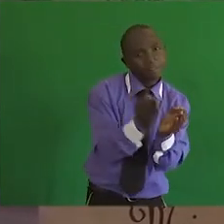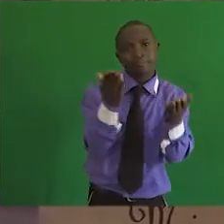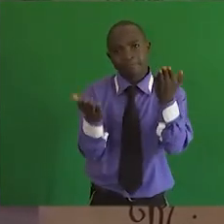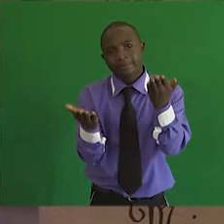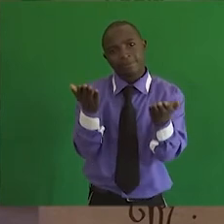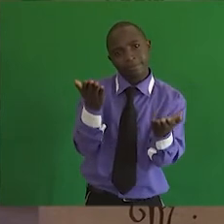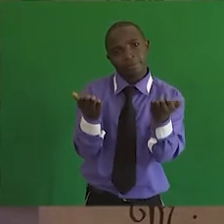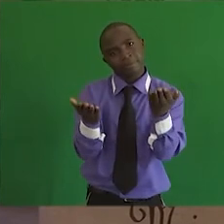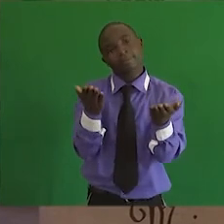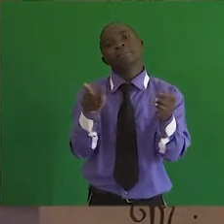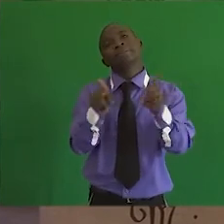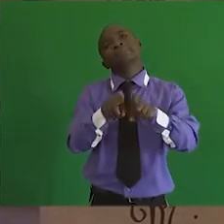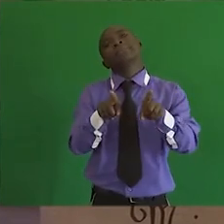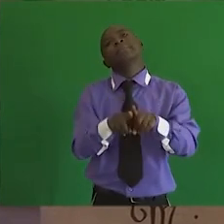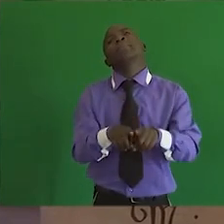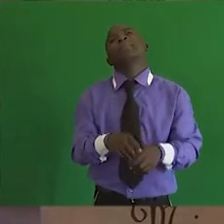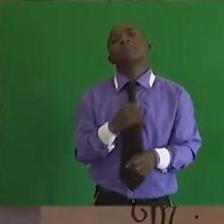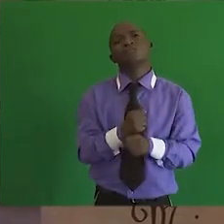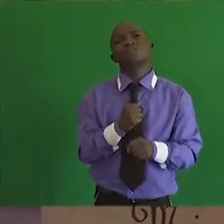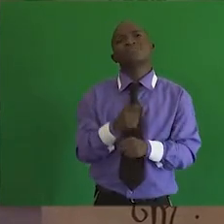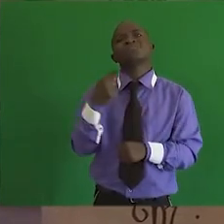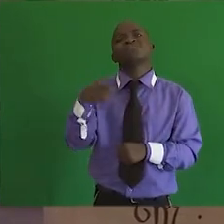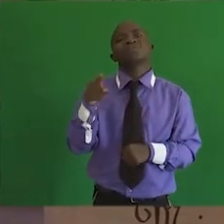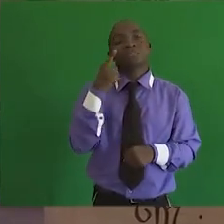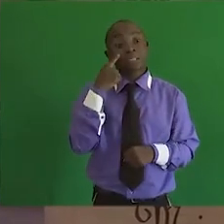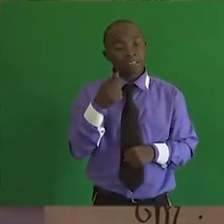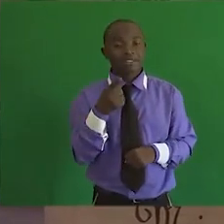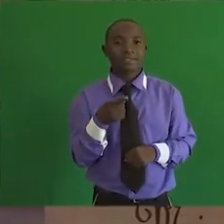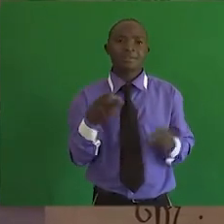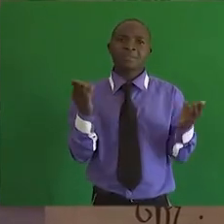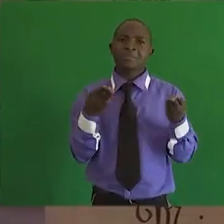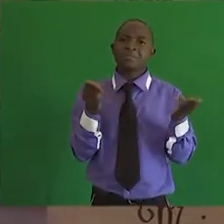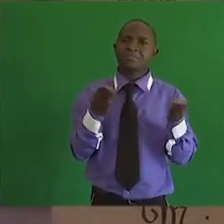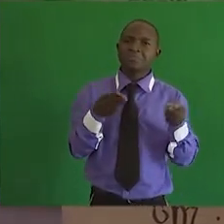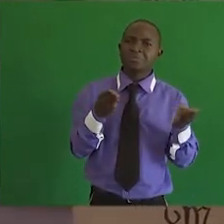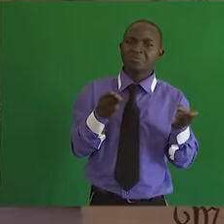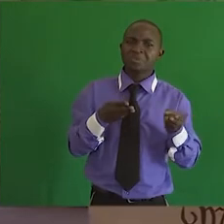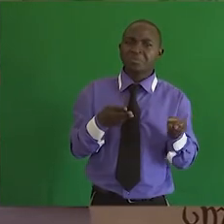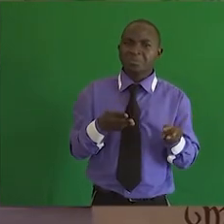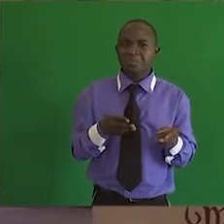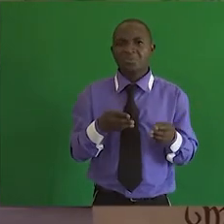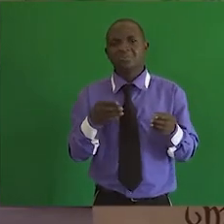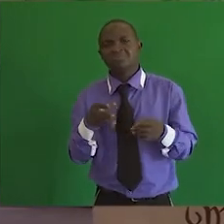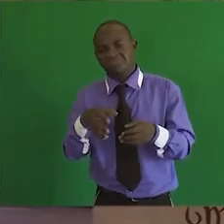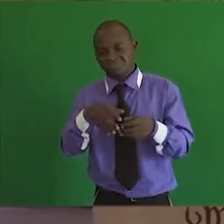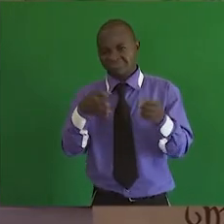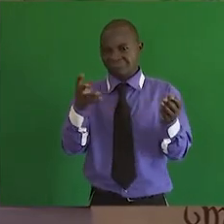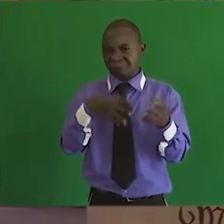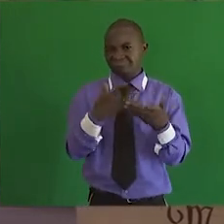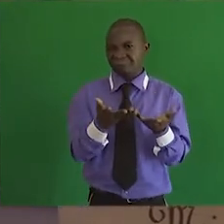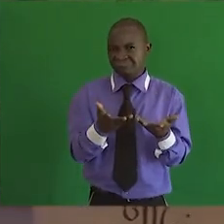zvakanaka. Endai munogashira zvinovaka, zvinosumudza muri. Kwete kuti ah ndakangoona vachizviitawo saka